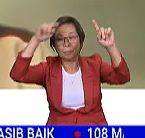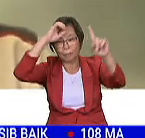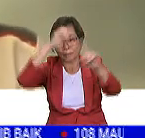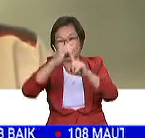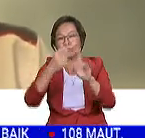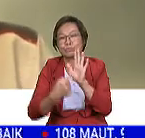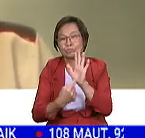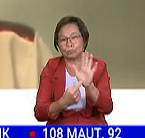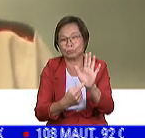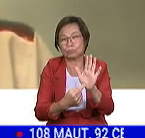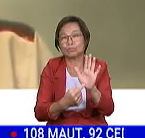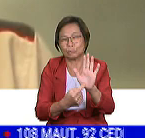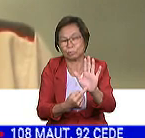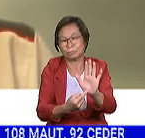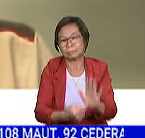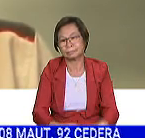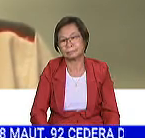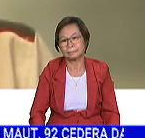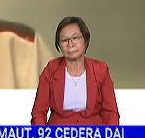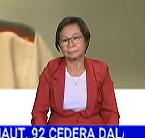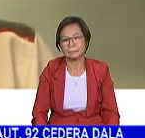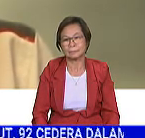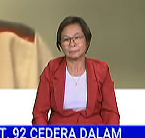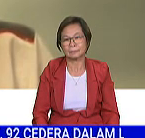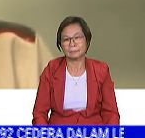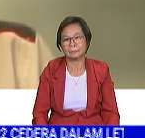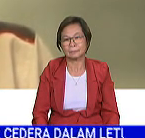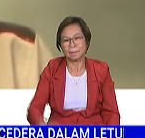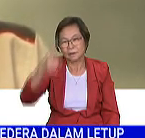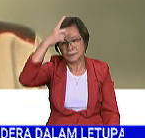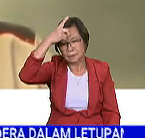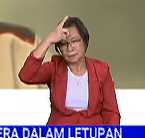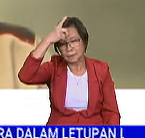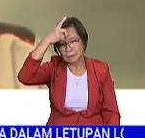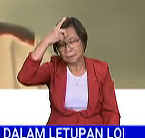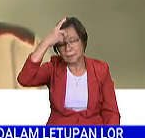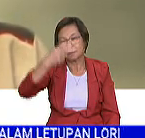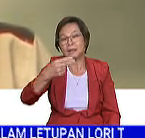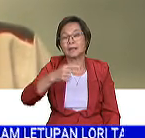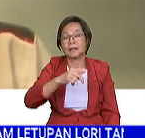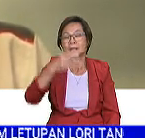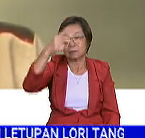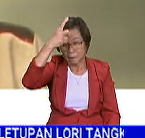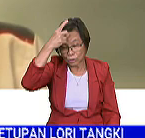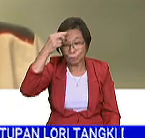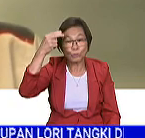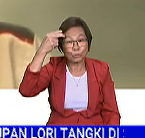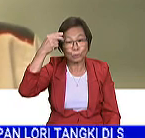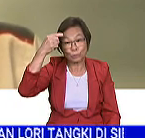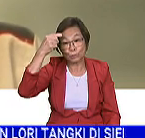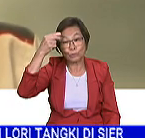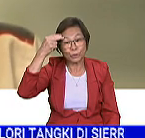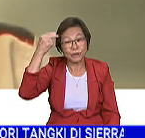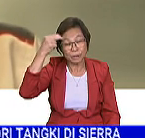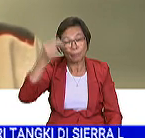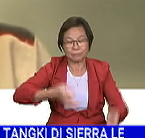boleh menunjukkan. Dan apa yang telah diterangkan oleh Datuk Hishamcha tadi ialah dari